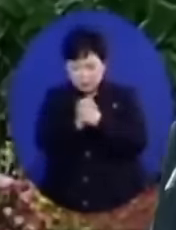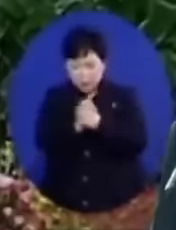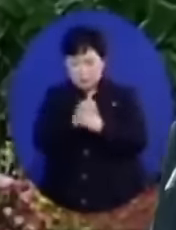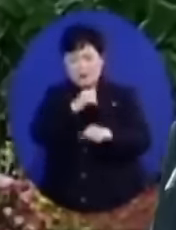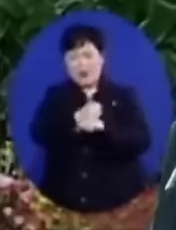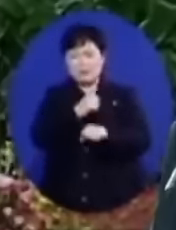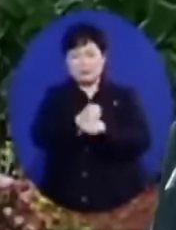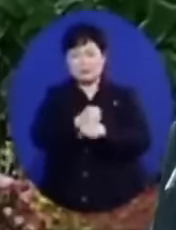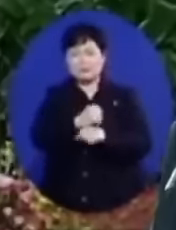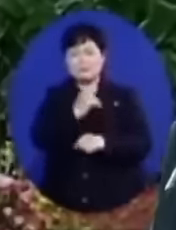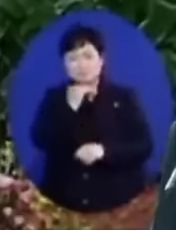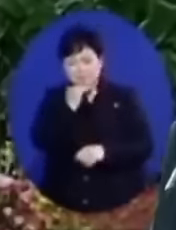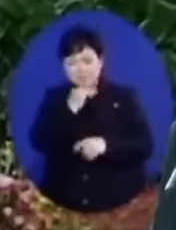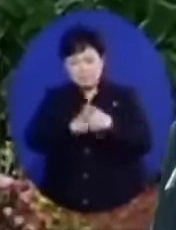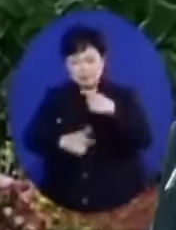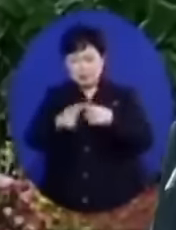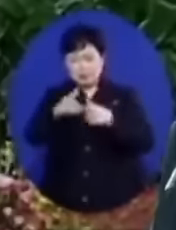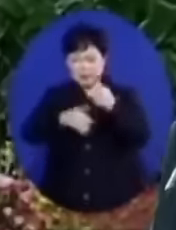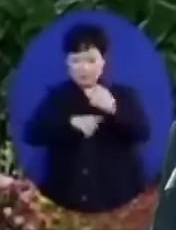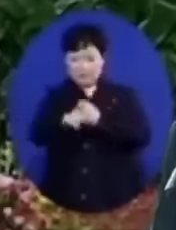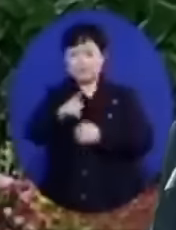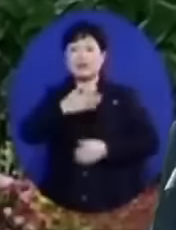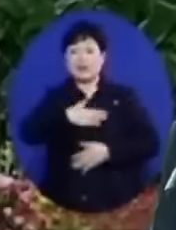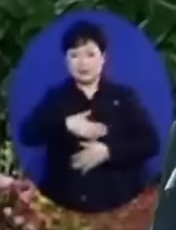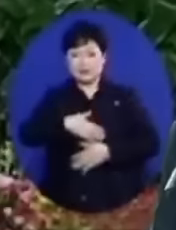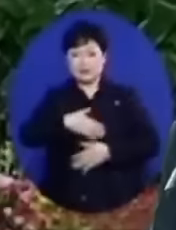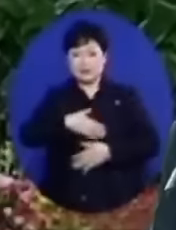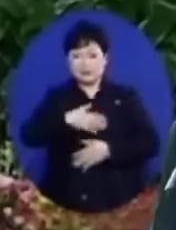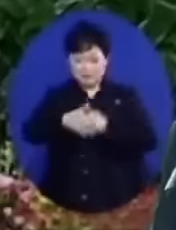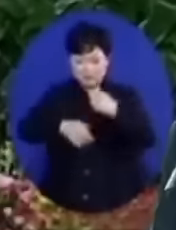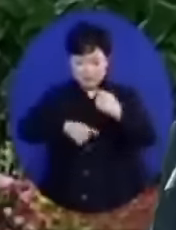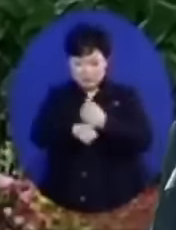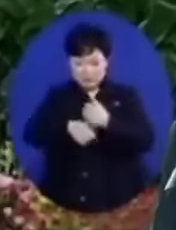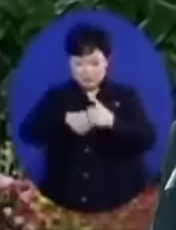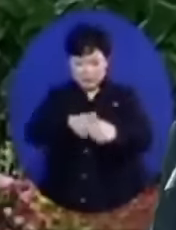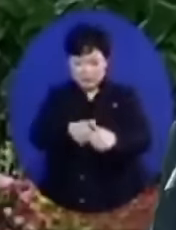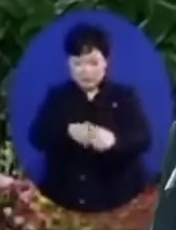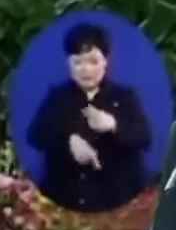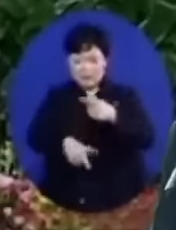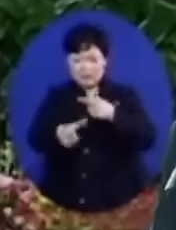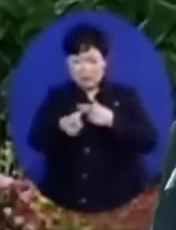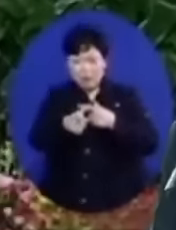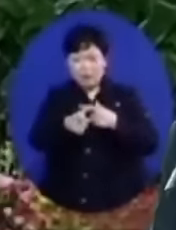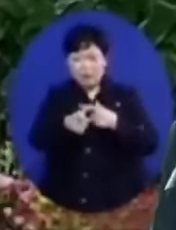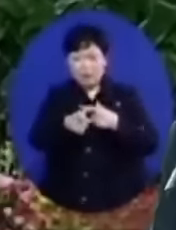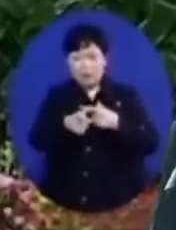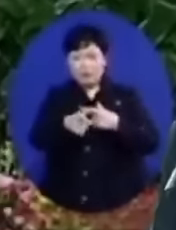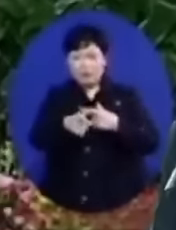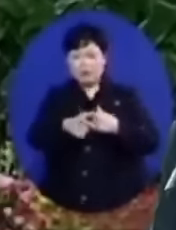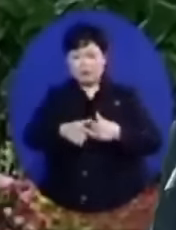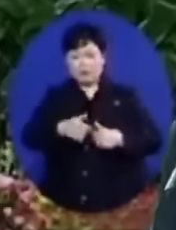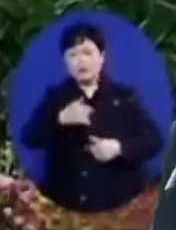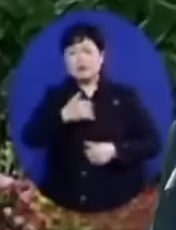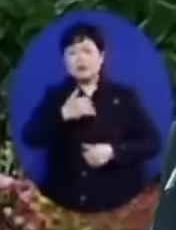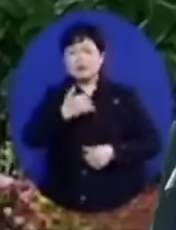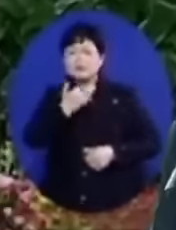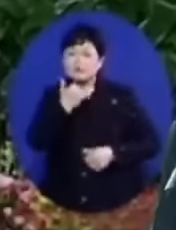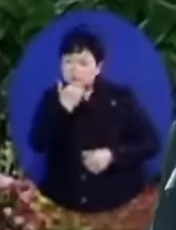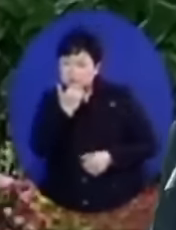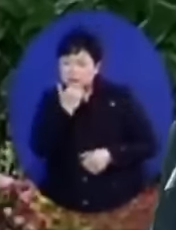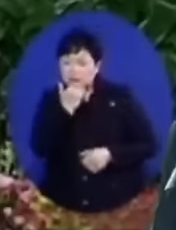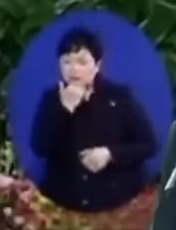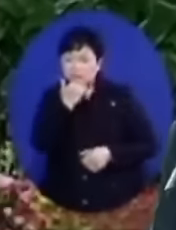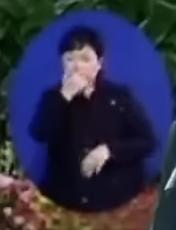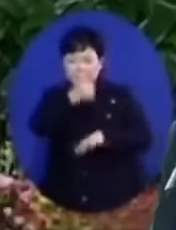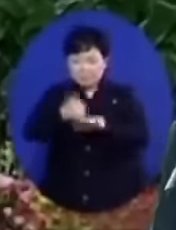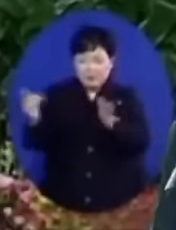생활입니다. 더구나 우리가 하나님의 뜻을 알고 따르는 데는 더욱 기다림이 필요합니다. 예수님은 끝까지 견디는 자는 구원을